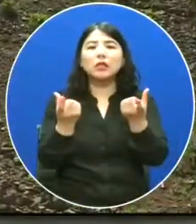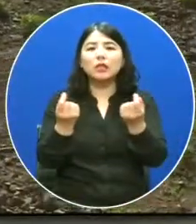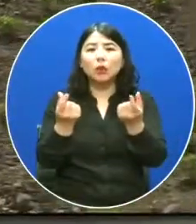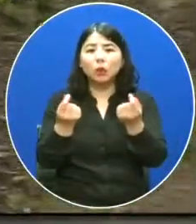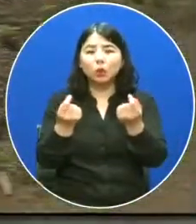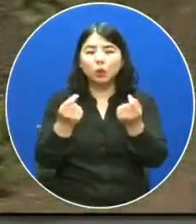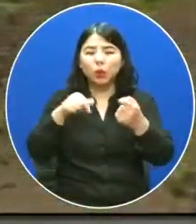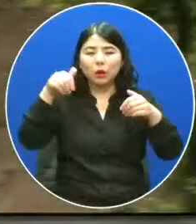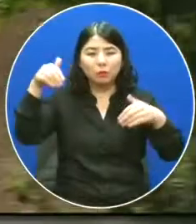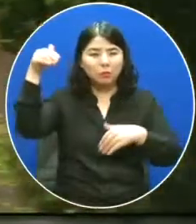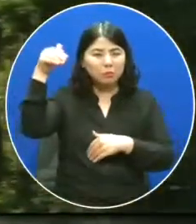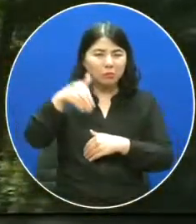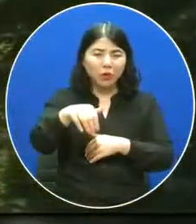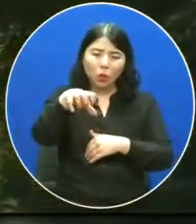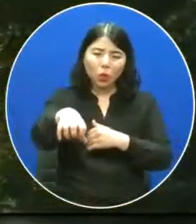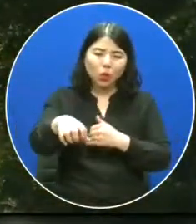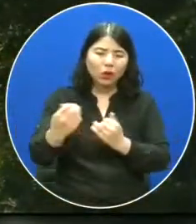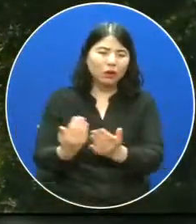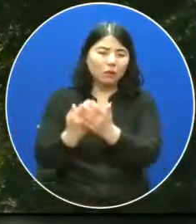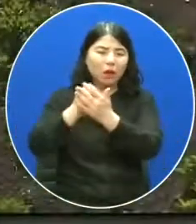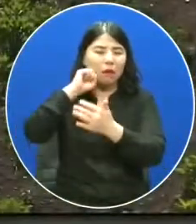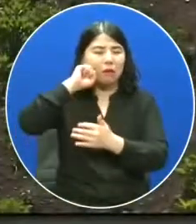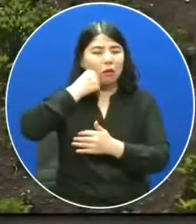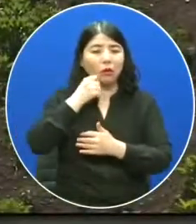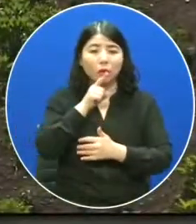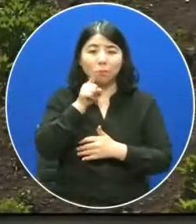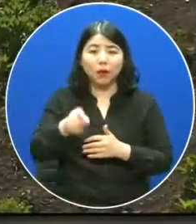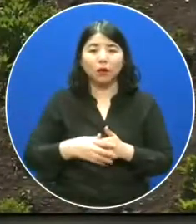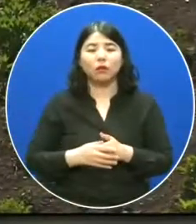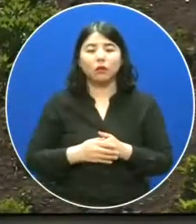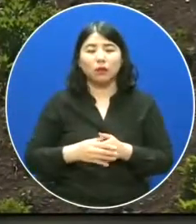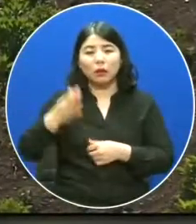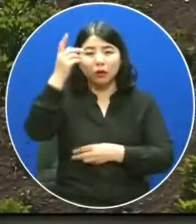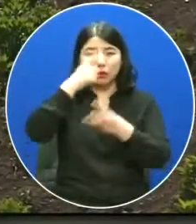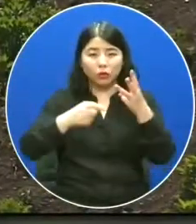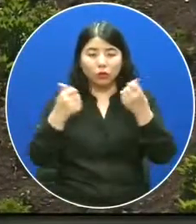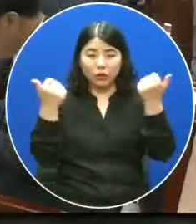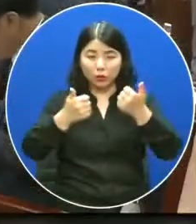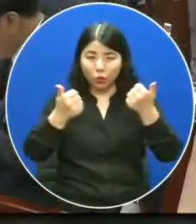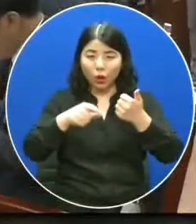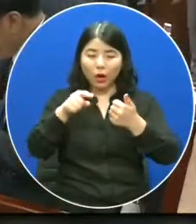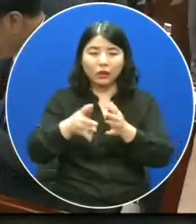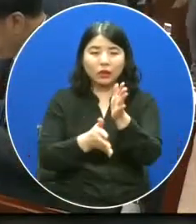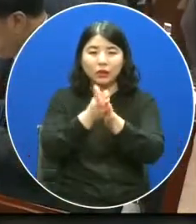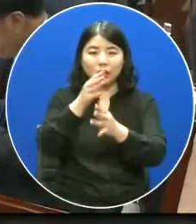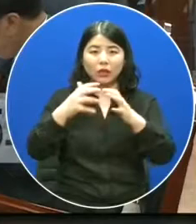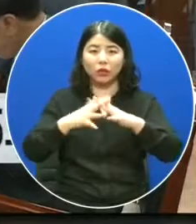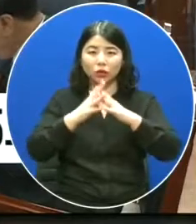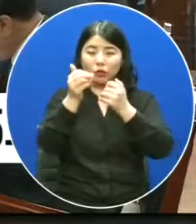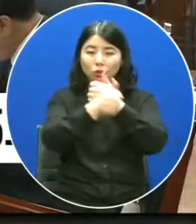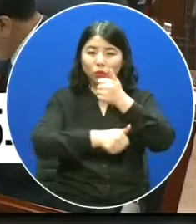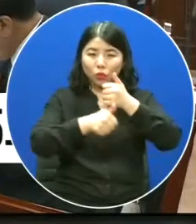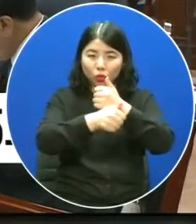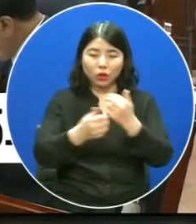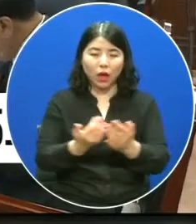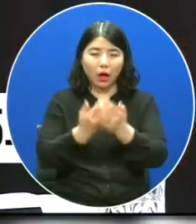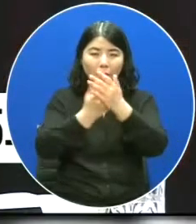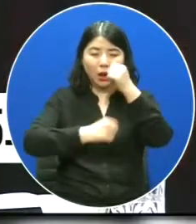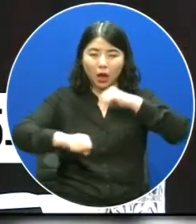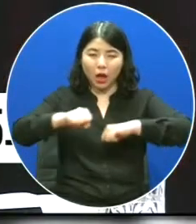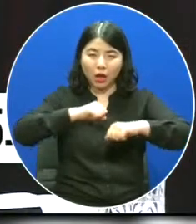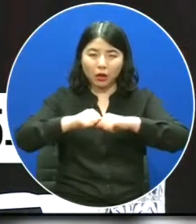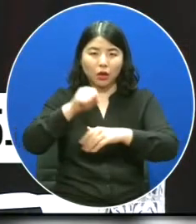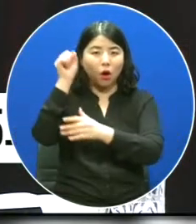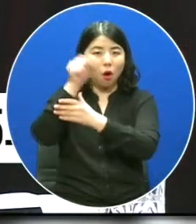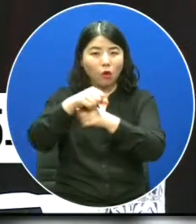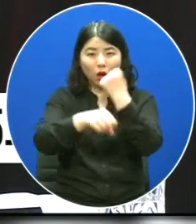정도의 경사도에서는 개발 행위가 어려워질 수 있다고 합니다. 청주시의회 도시건설위원회가 개발 행위 허가 기준